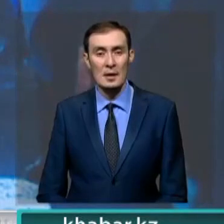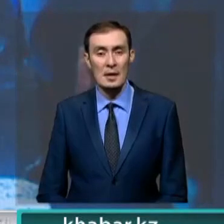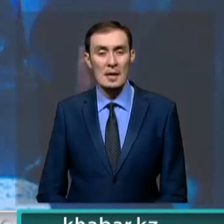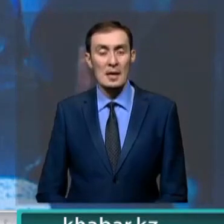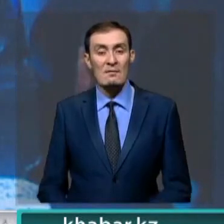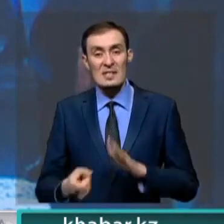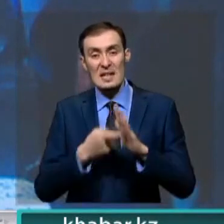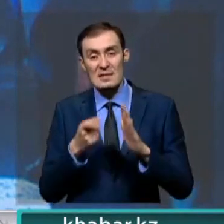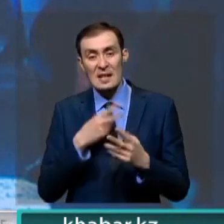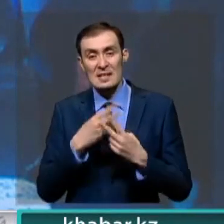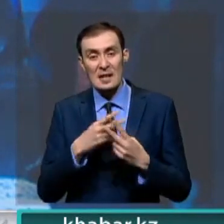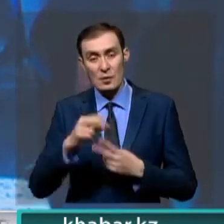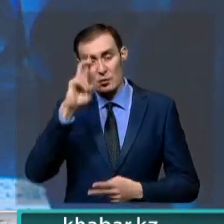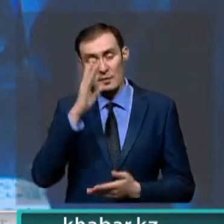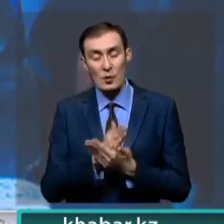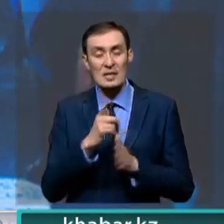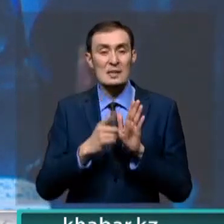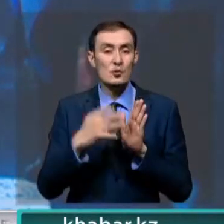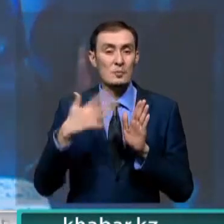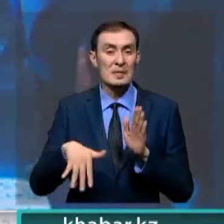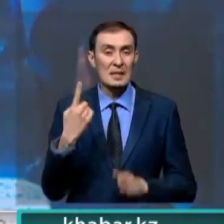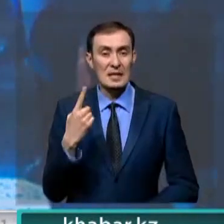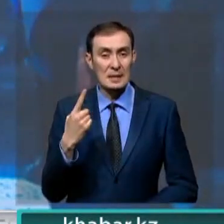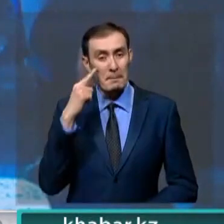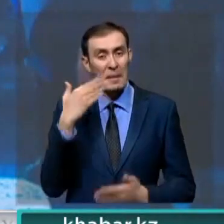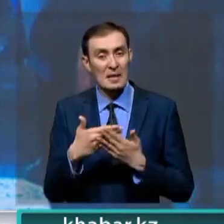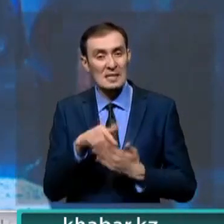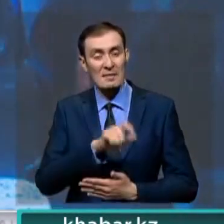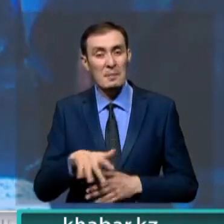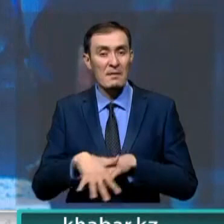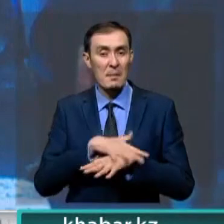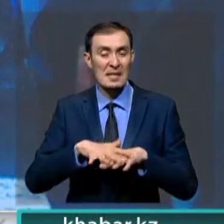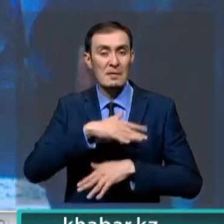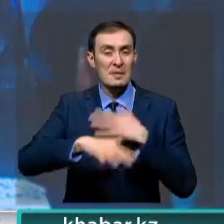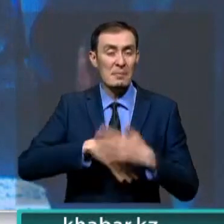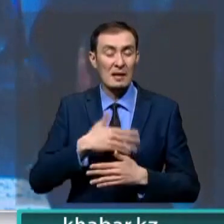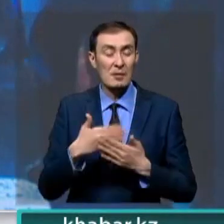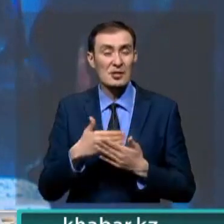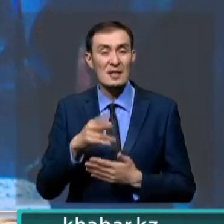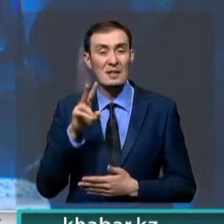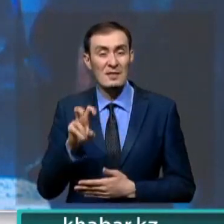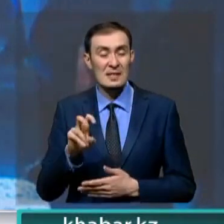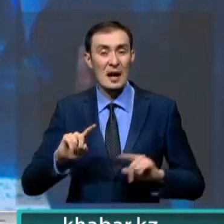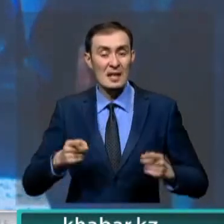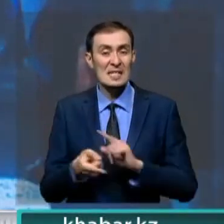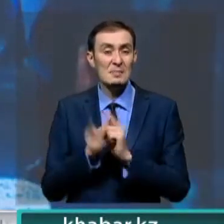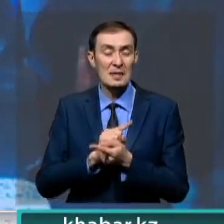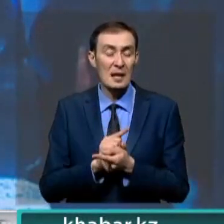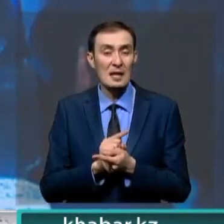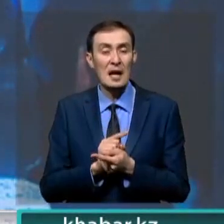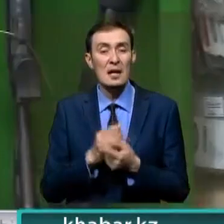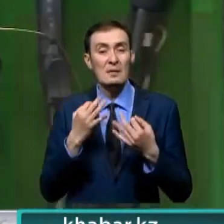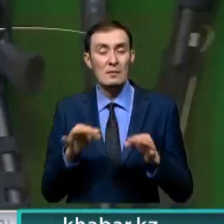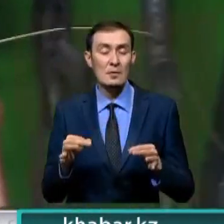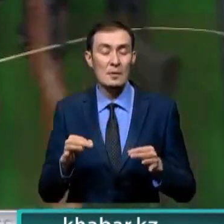следственных изоляторах страны остается 751 подозреваемый в массовых беспорядках почти 200 ом ареста изменили на более мягкую